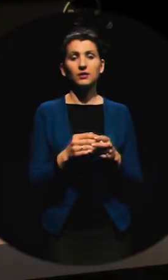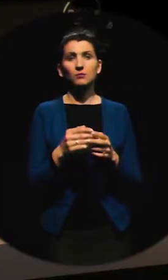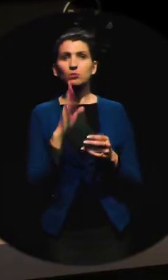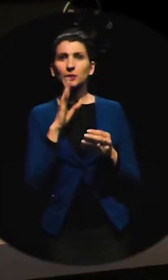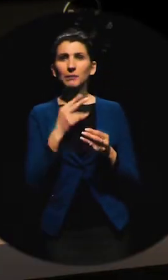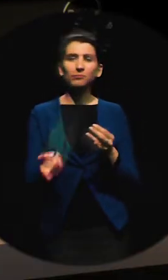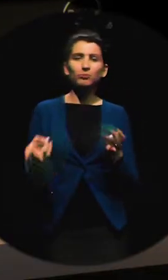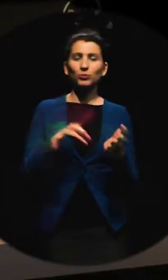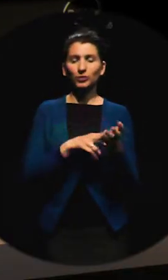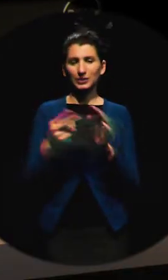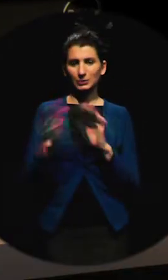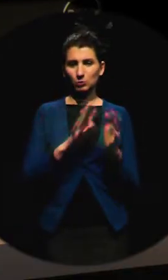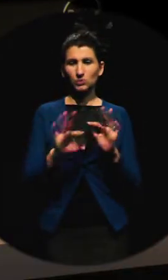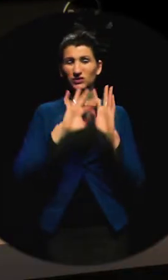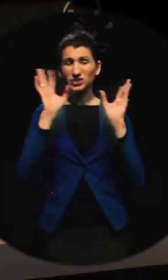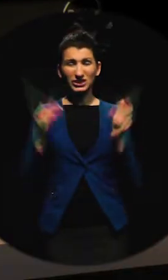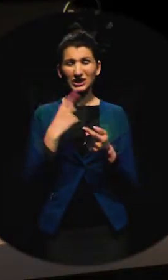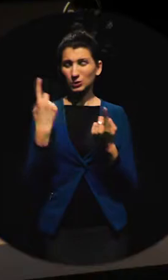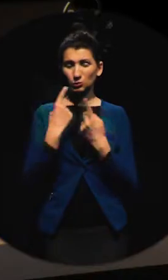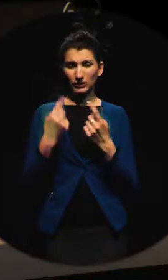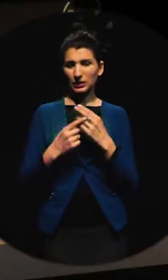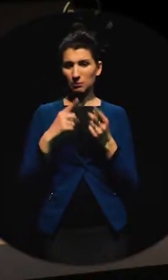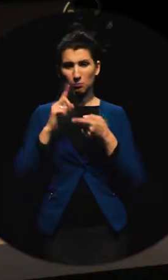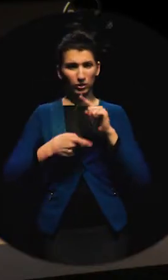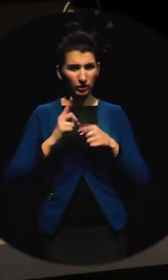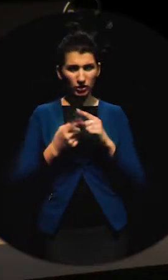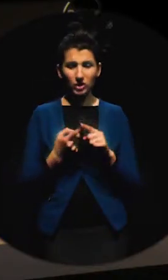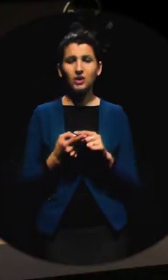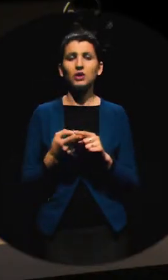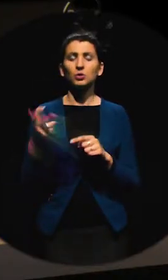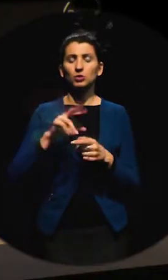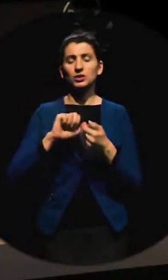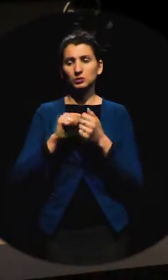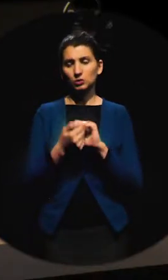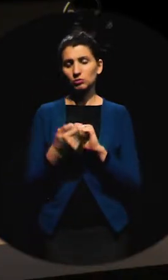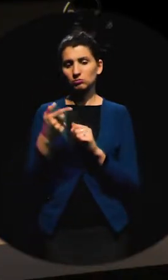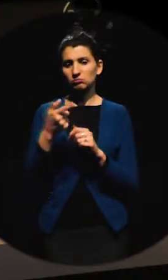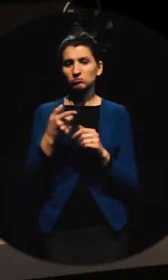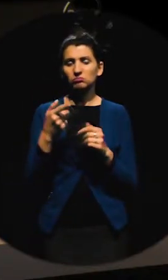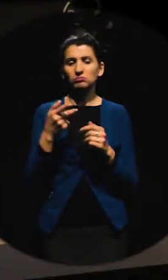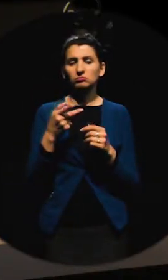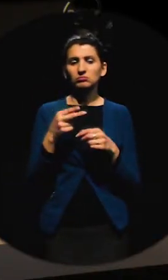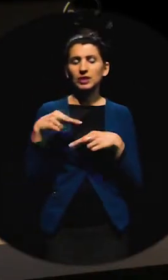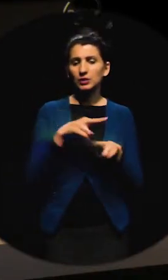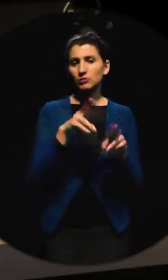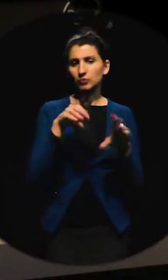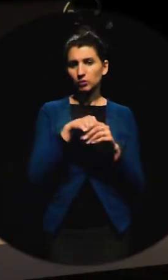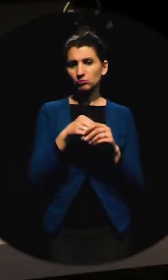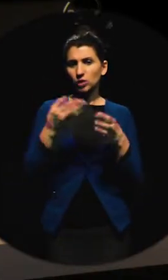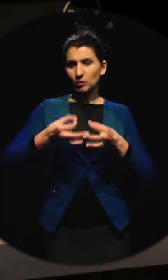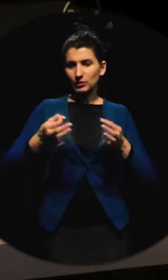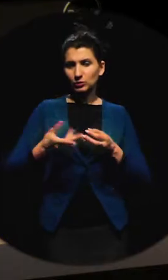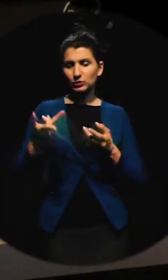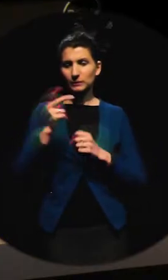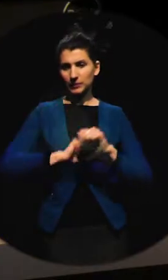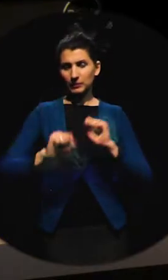sposób, wyolbrzymiony sposób wszystkie gesty polityczne, które są w tę obecność wymierzone. No i oczywiście